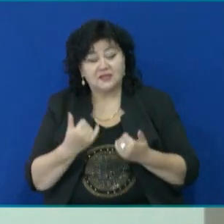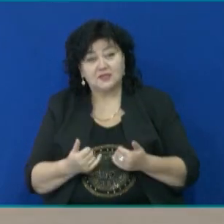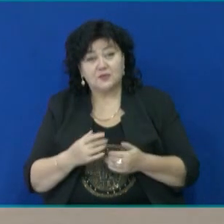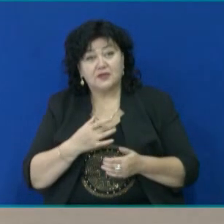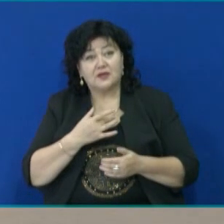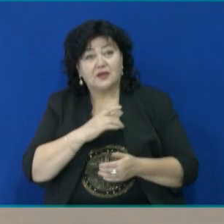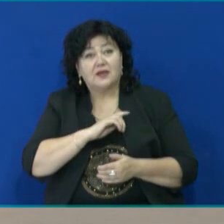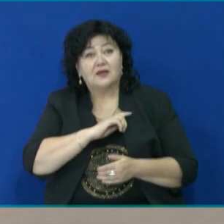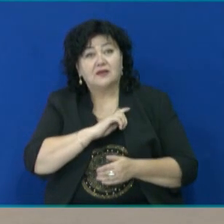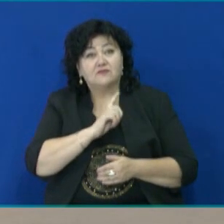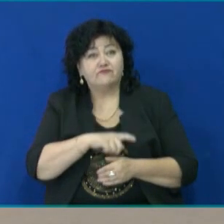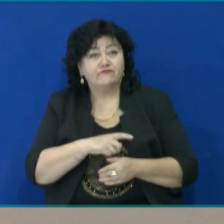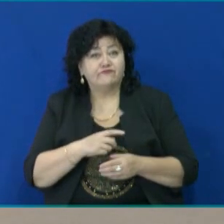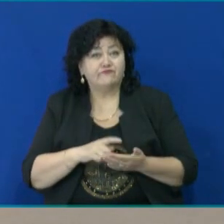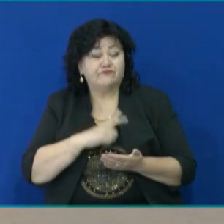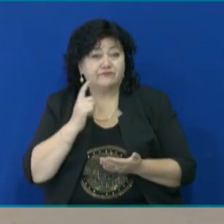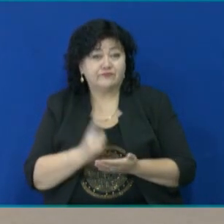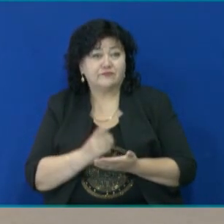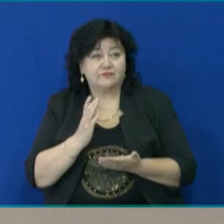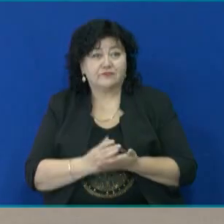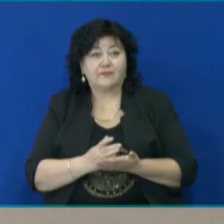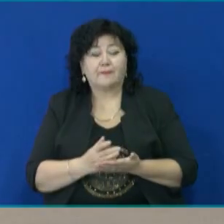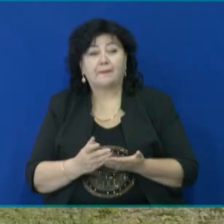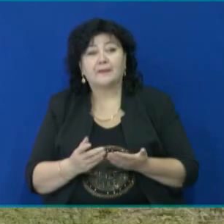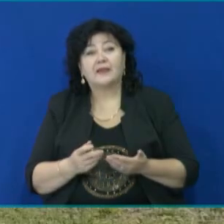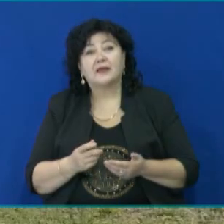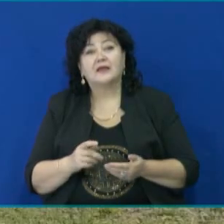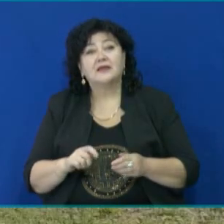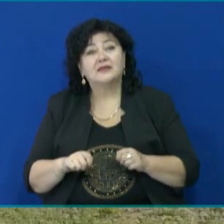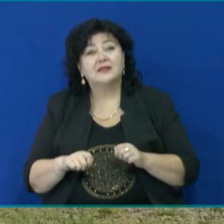облысы бойынша басшысы Мейір Серікұлы. Мақпал Маратқызы, Айдос Айтқалиев, Семей телеарнасы.